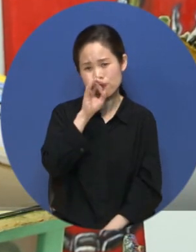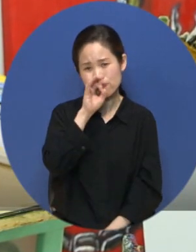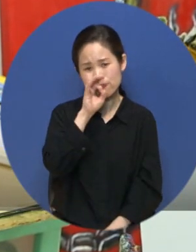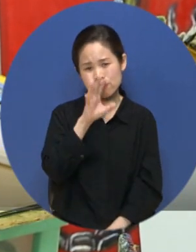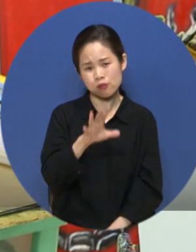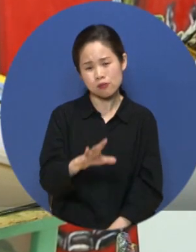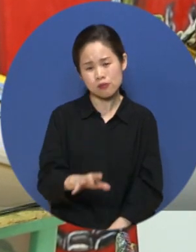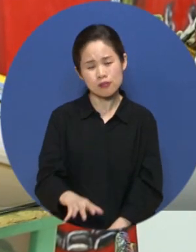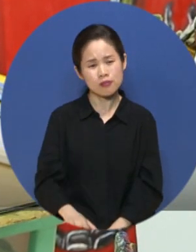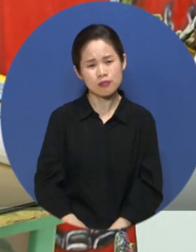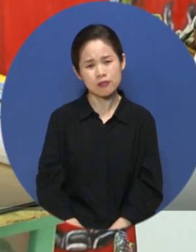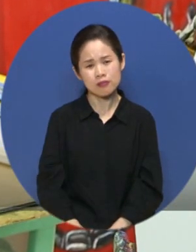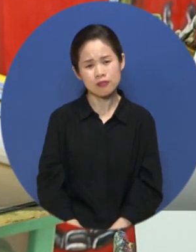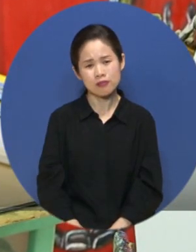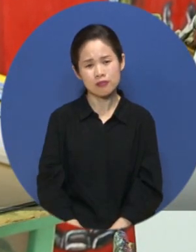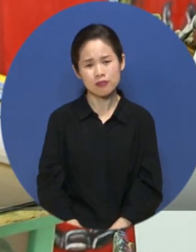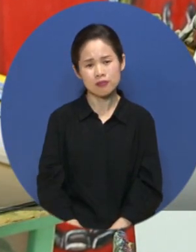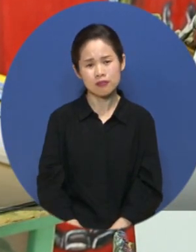스스로